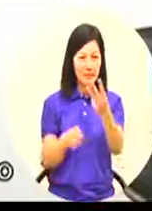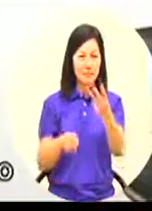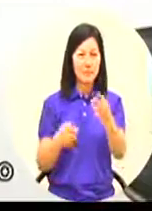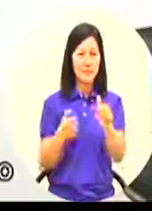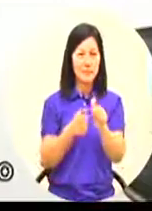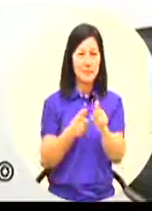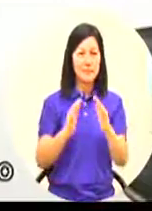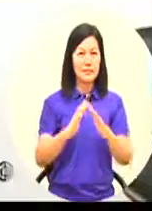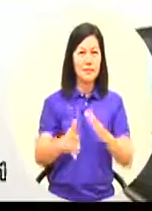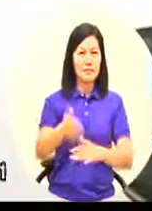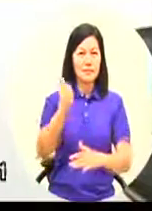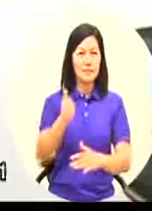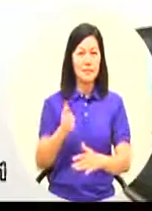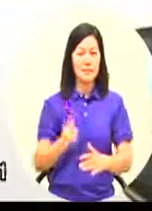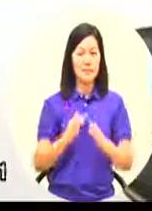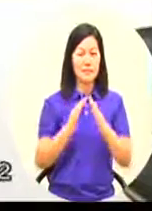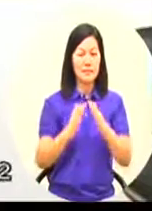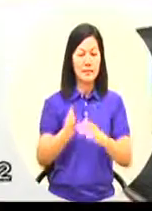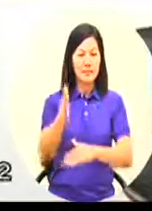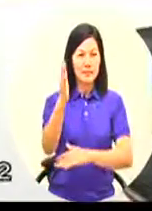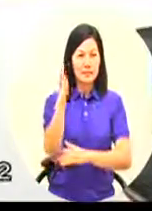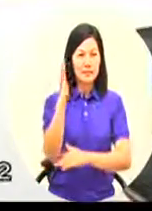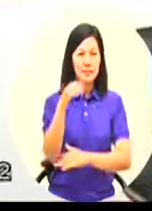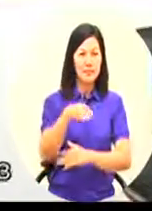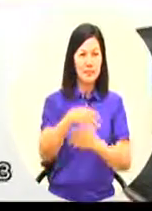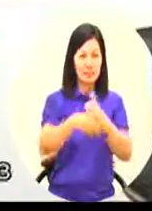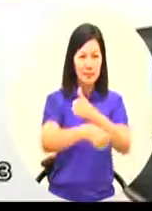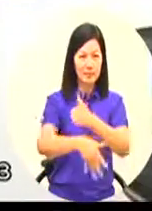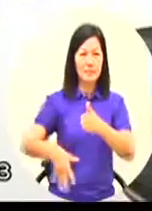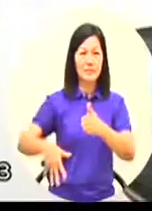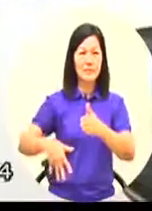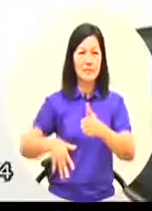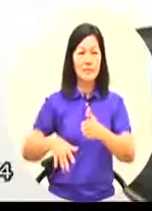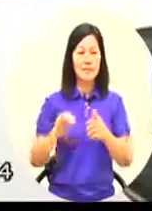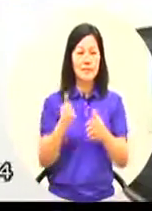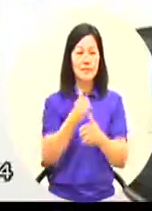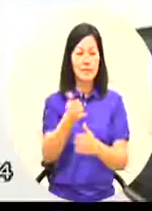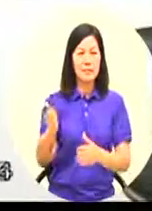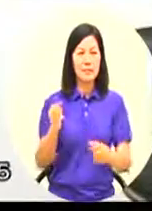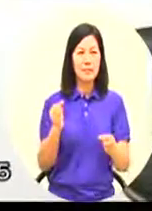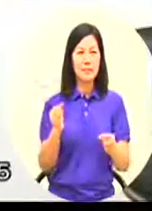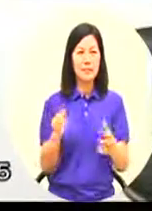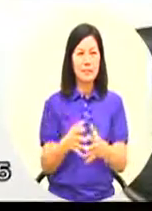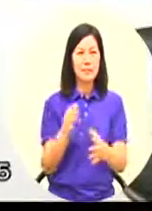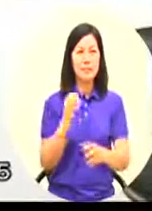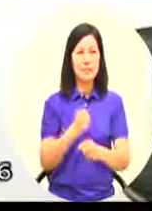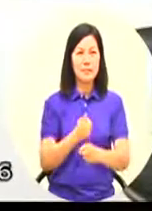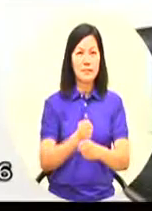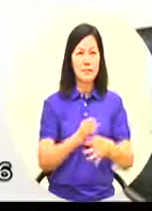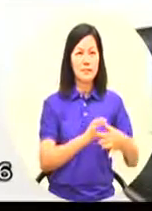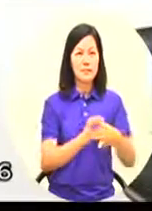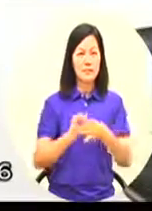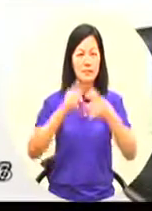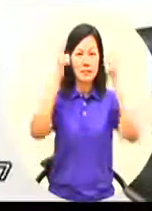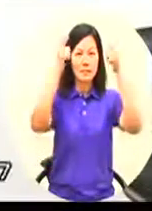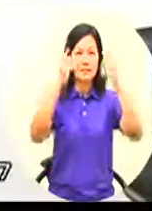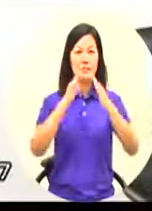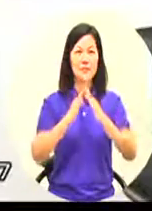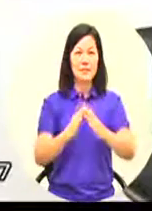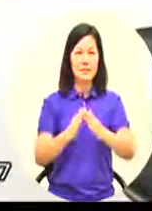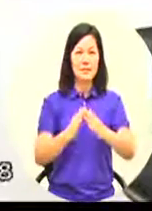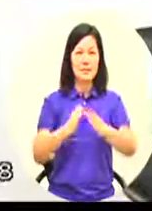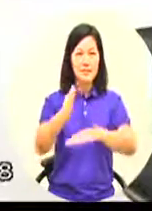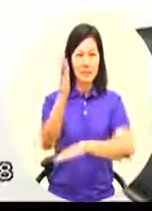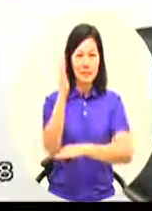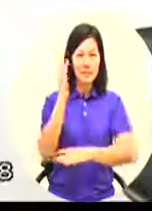市府团队哈，议会同仁还有我们关心我们高雄市市政的市民朋